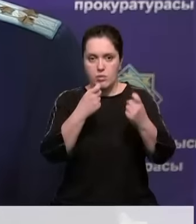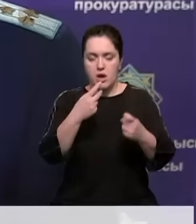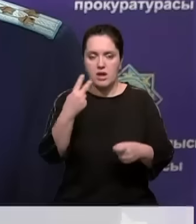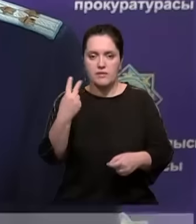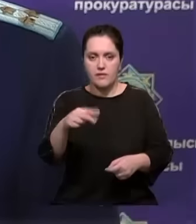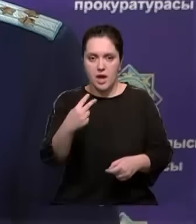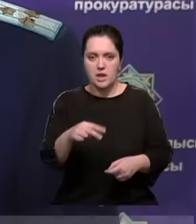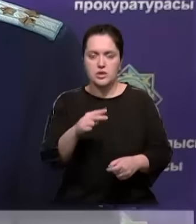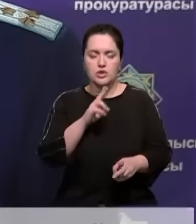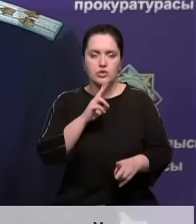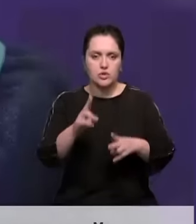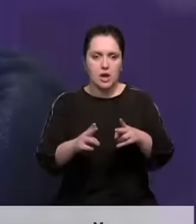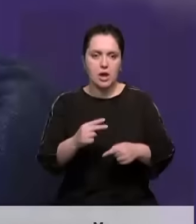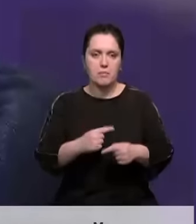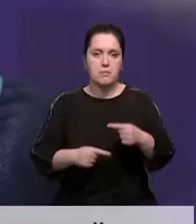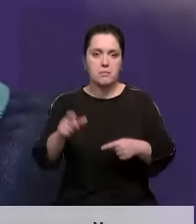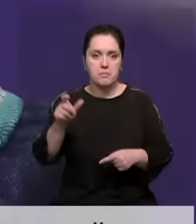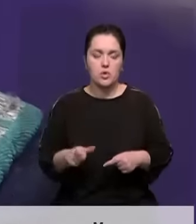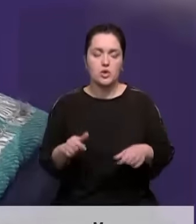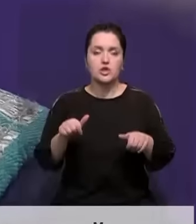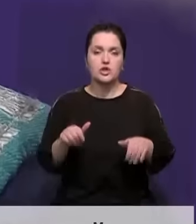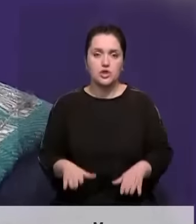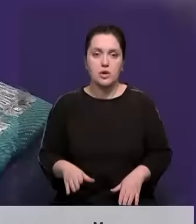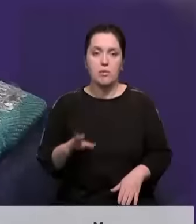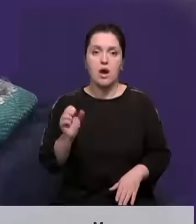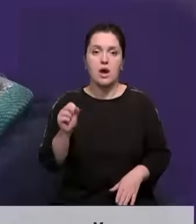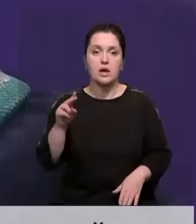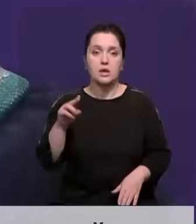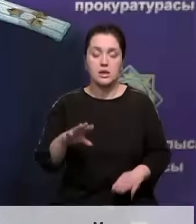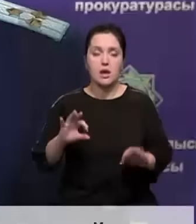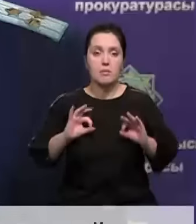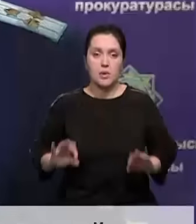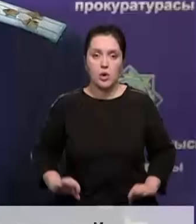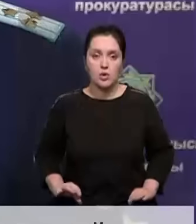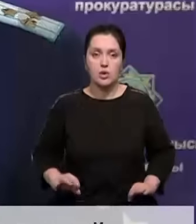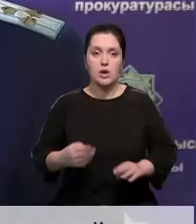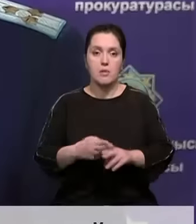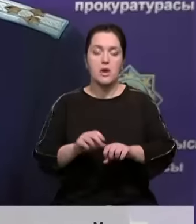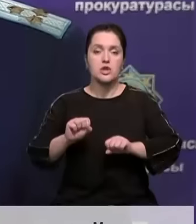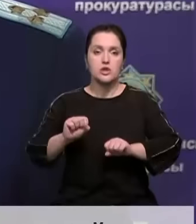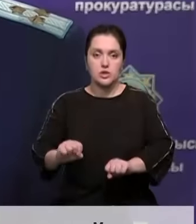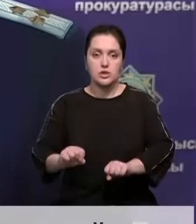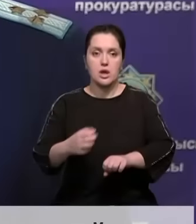от предпринимателей по всем принятым мерам. В текущем году по актам прокурорского реагирования защищены права свыше